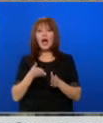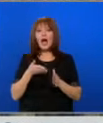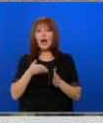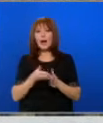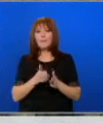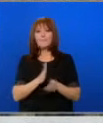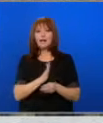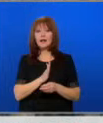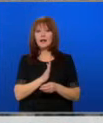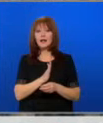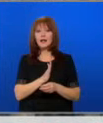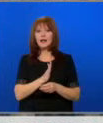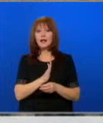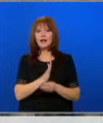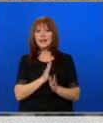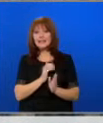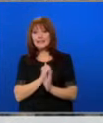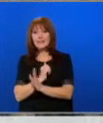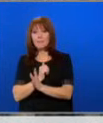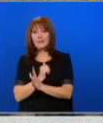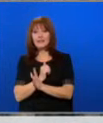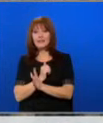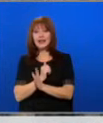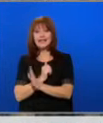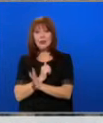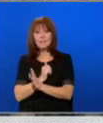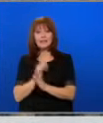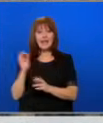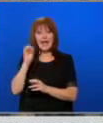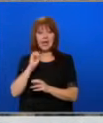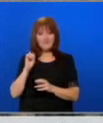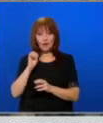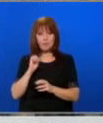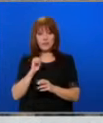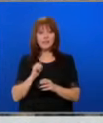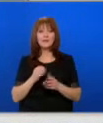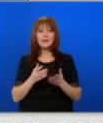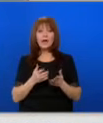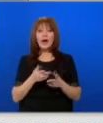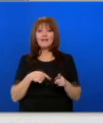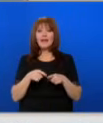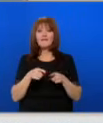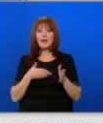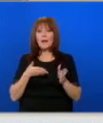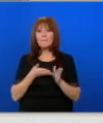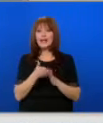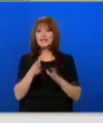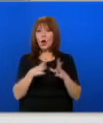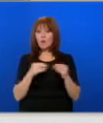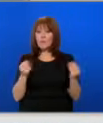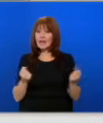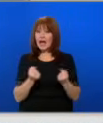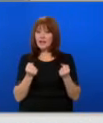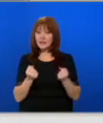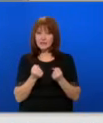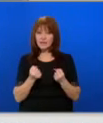ни търговски партньори, но това много вероятно и да направи включително и трафика през Румъния доста по-интензивен. Ако Шенген бъде